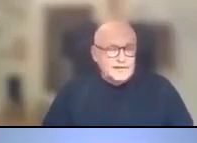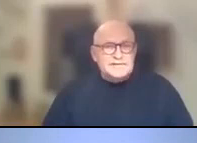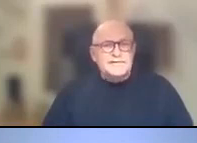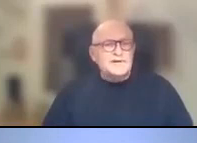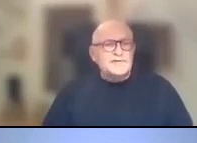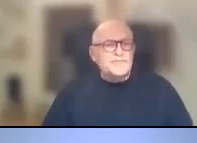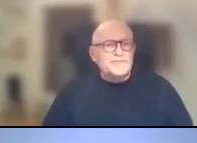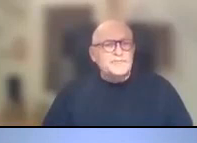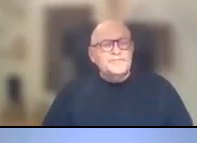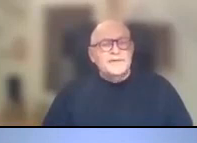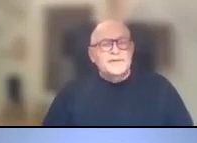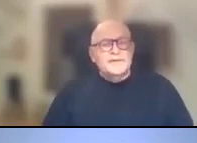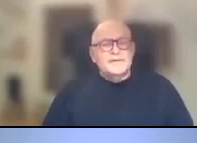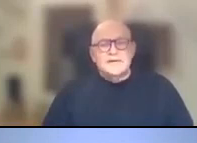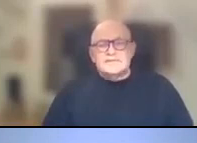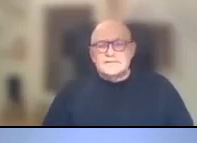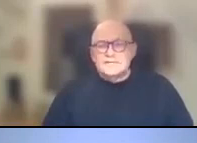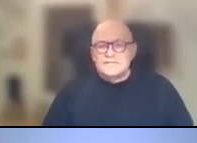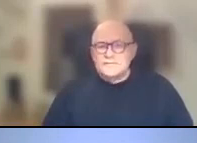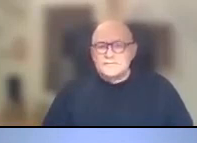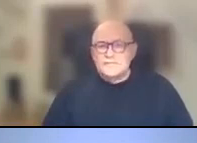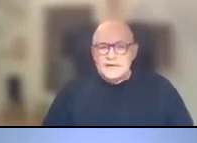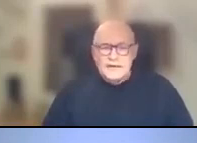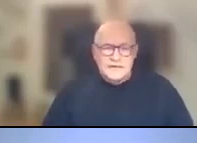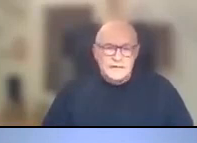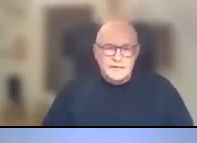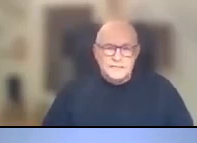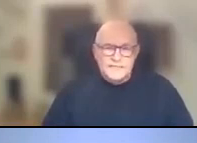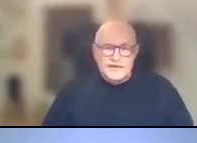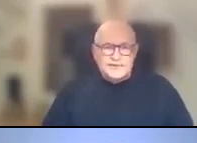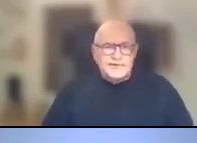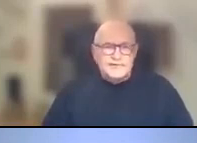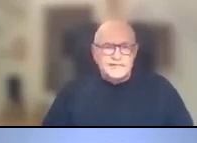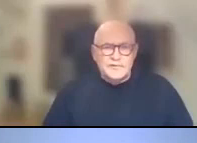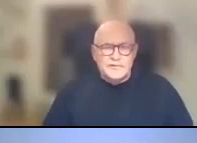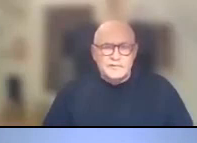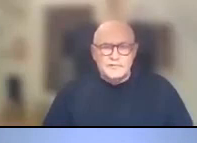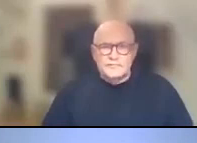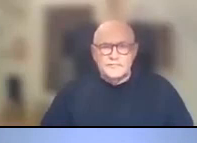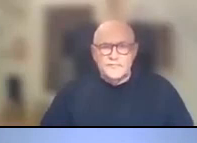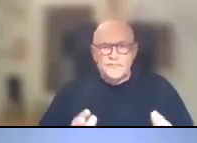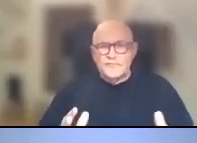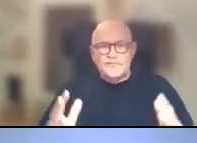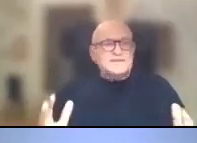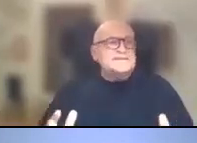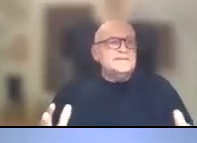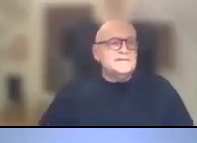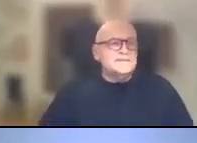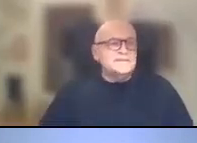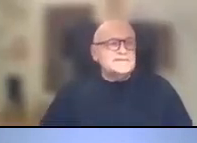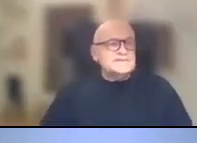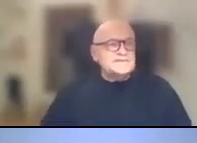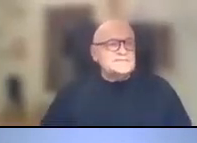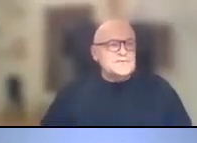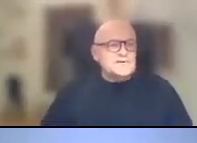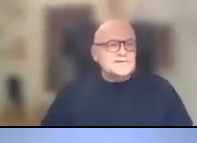und herzlichen Dank dafür, dass mit einer Technik, die für mich